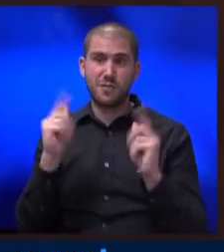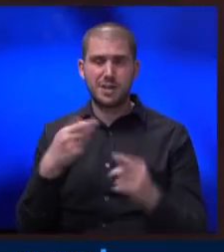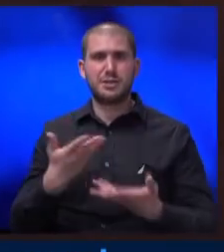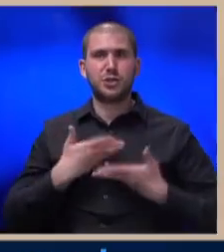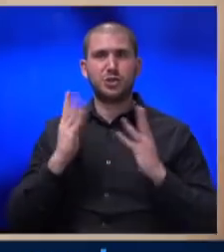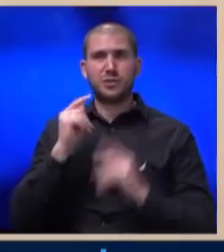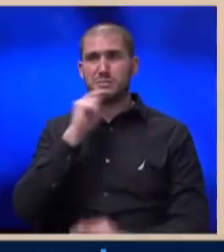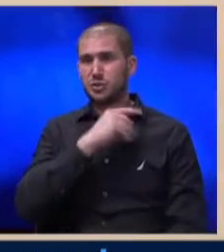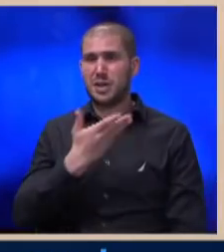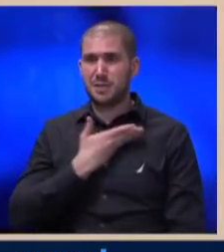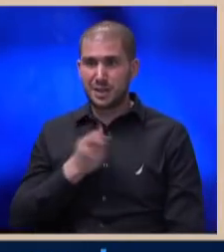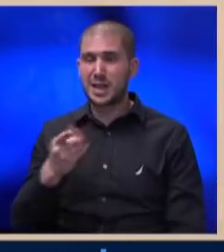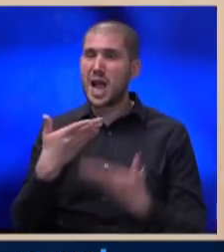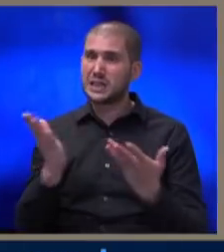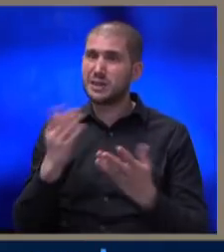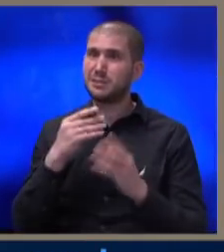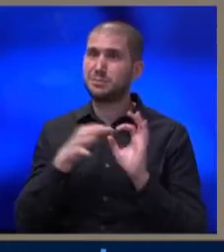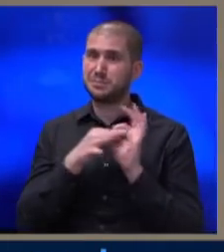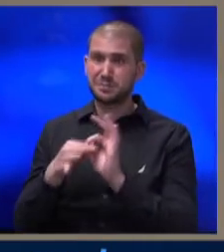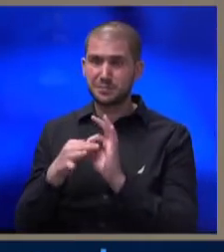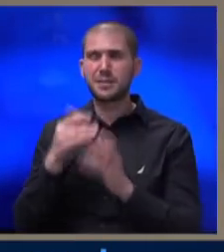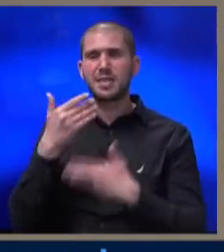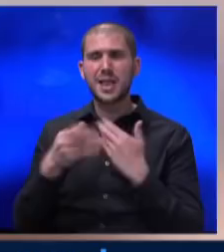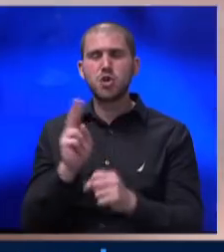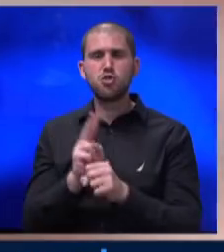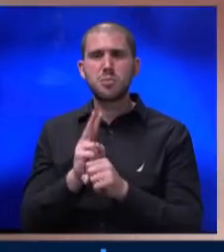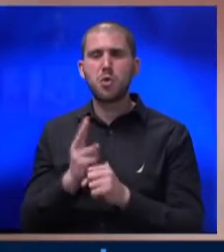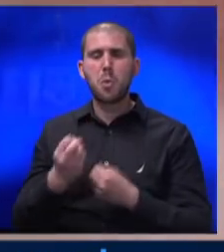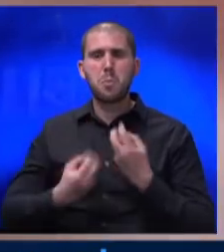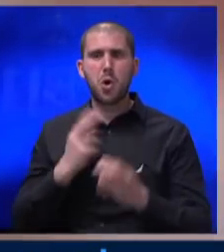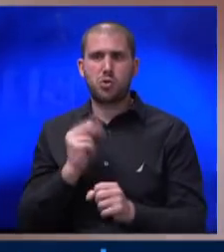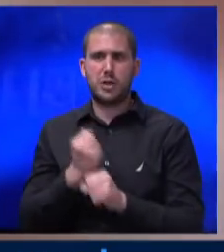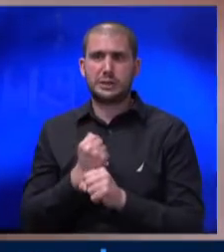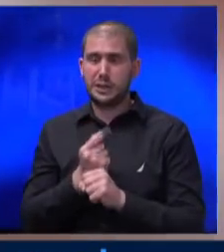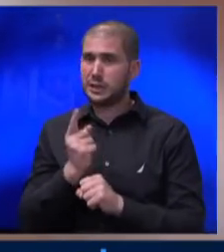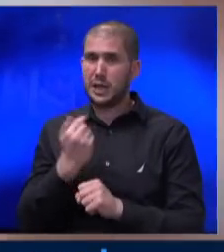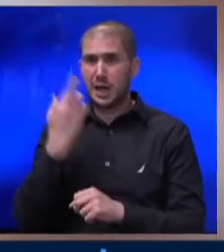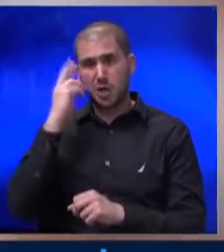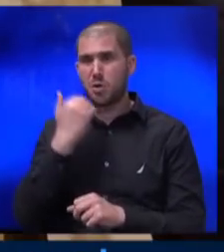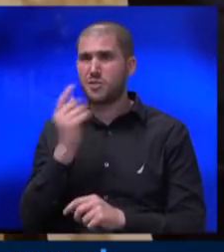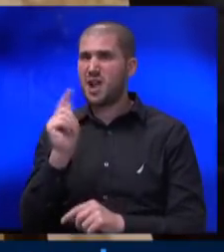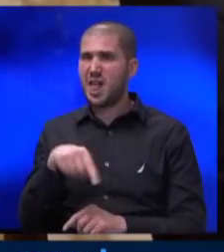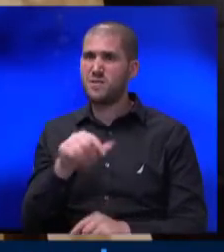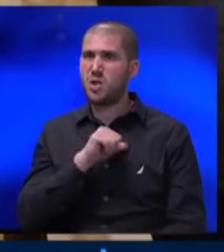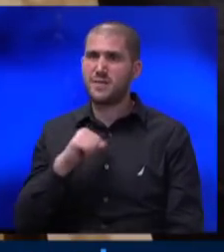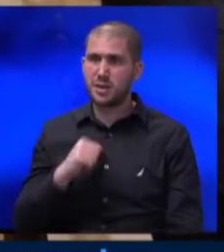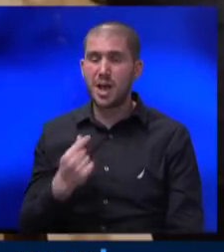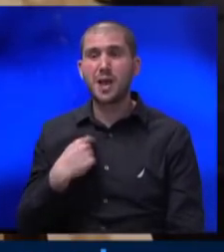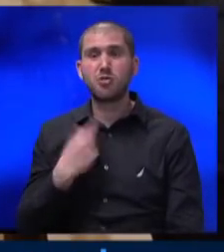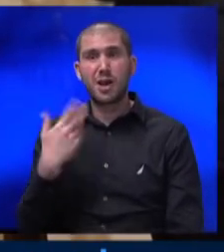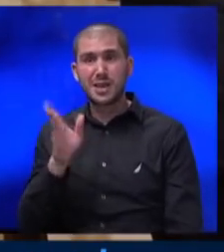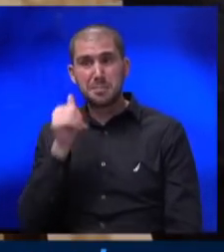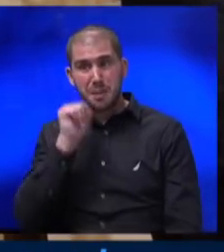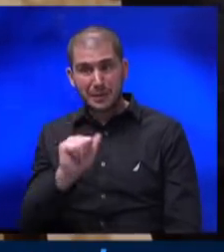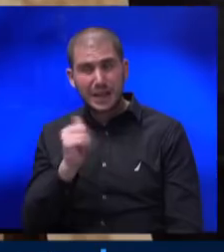סוף מחזור. היא חשפה בסדרת רשת את תהליך שימור הפוריות שעברה. זה לא היה רעיון טוב לבוא לפה לבד. אני, כשיצאתי למסע הזה,